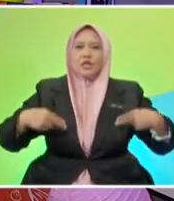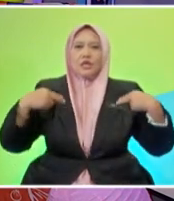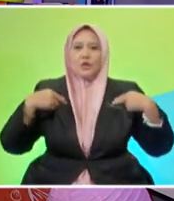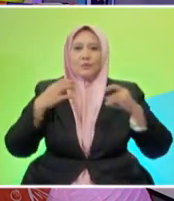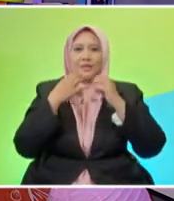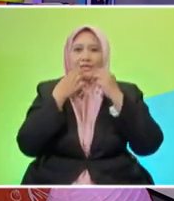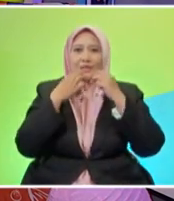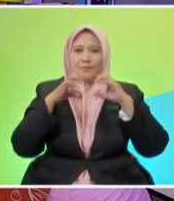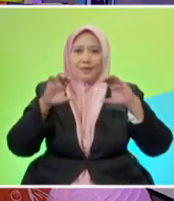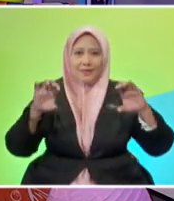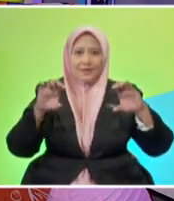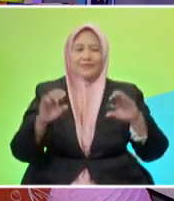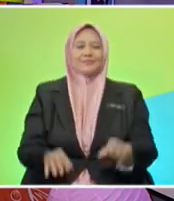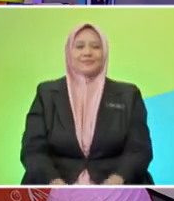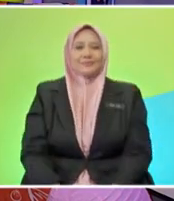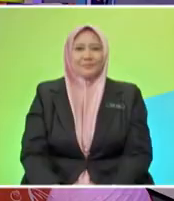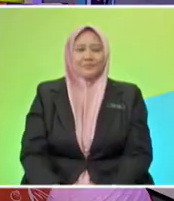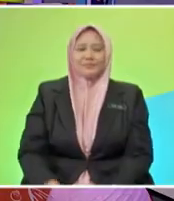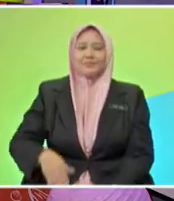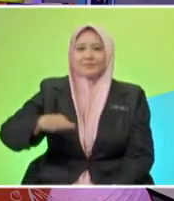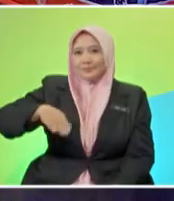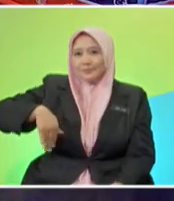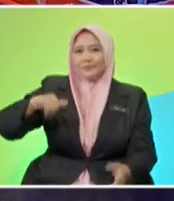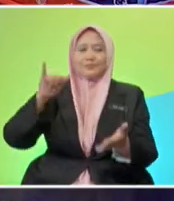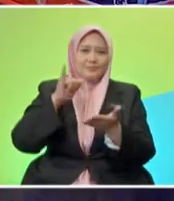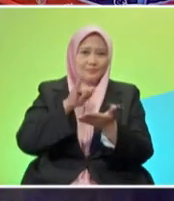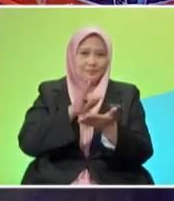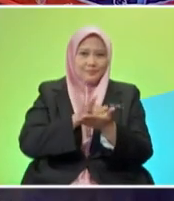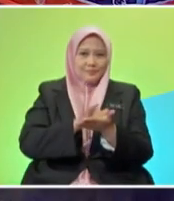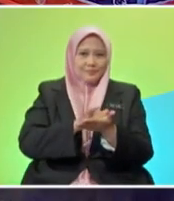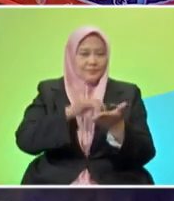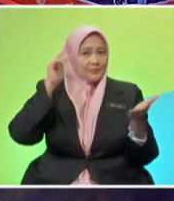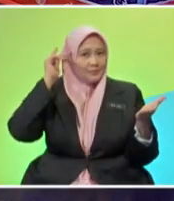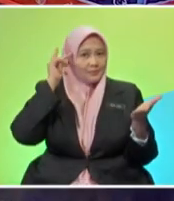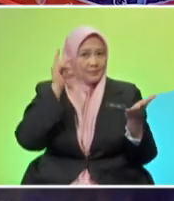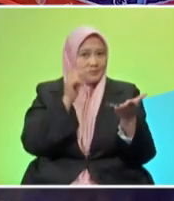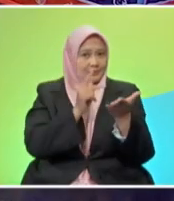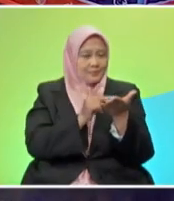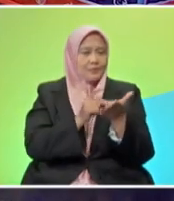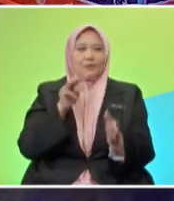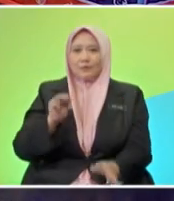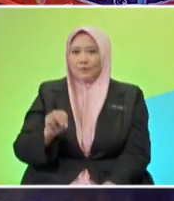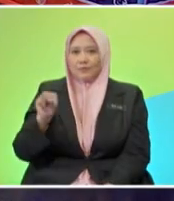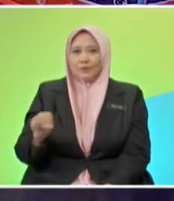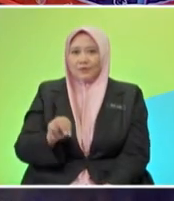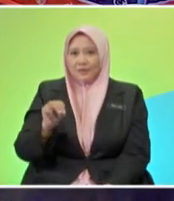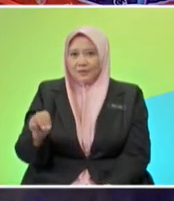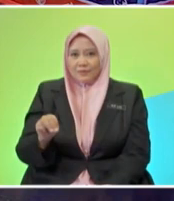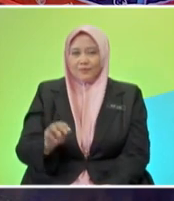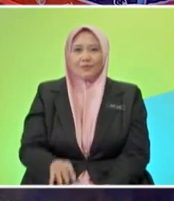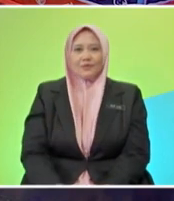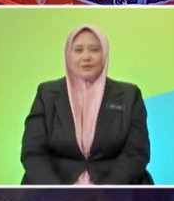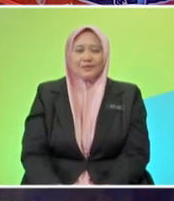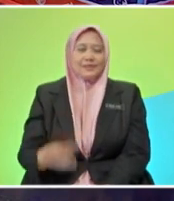hidup cemerlang itu? Sebelum tu kita nak perkenalkan terlebih dahulu murid dalam Google Meet, kerana kita bukan hanya bertiga tetapi kita